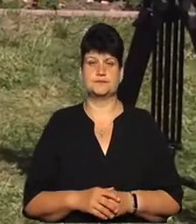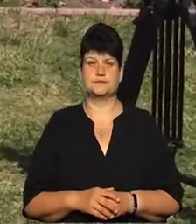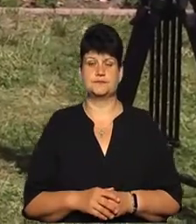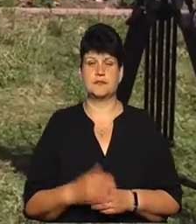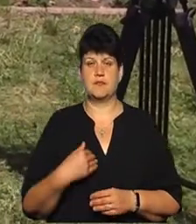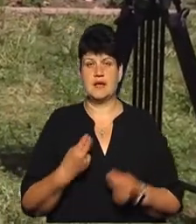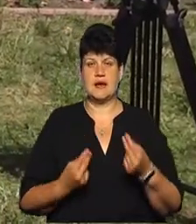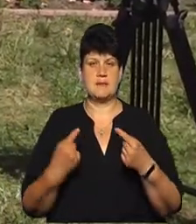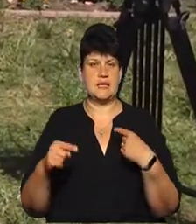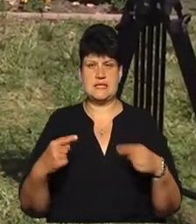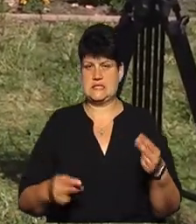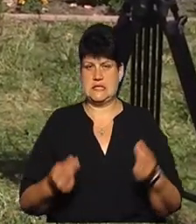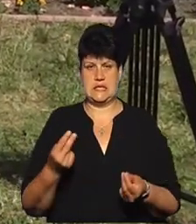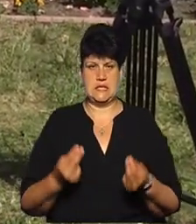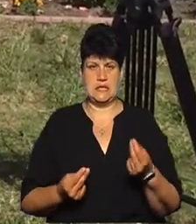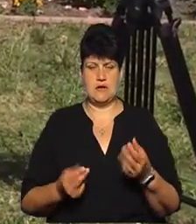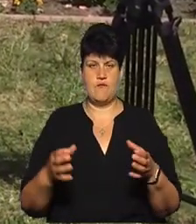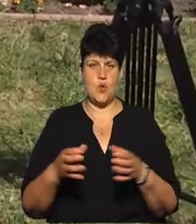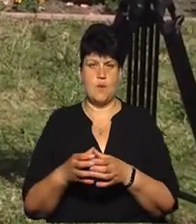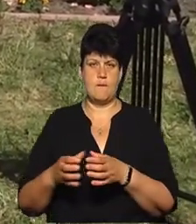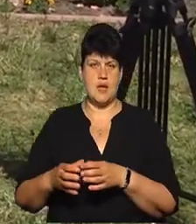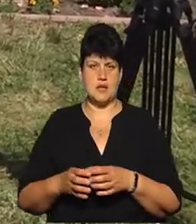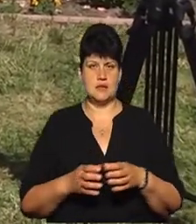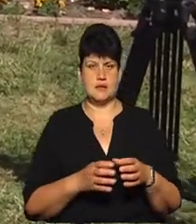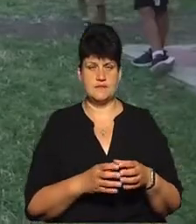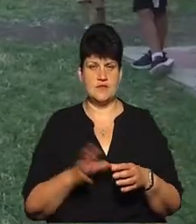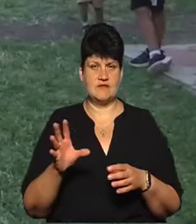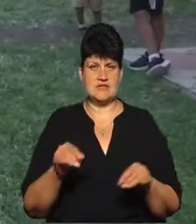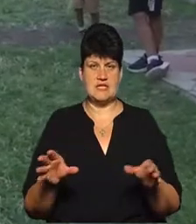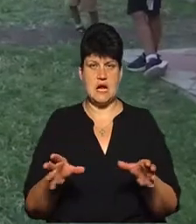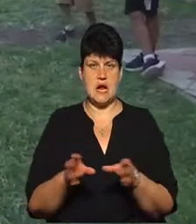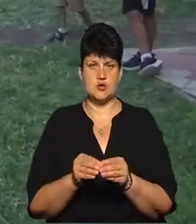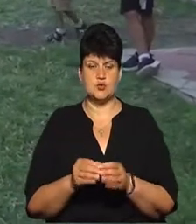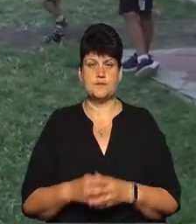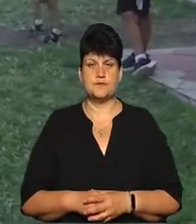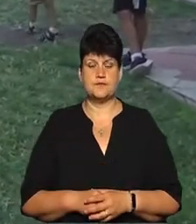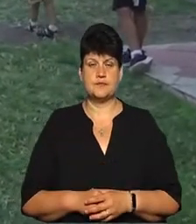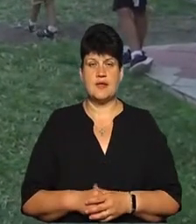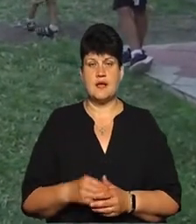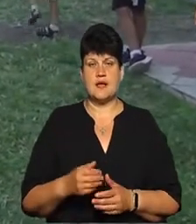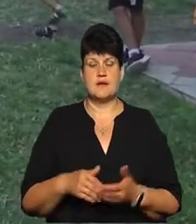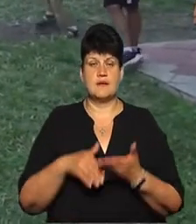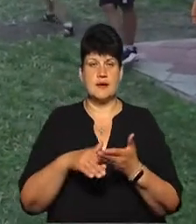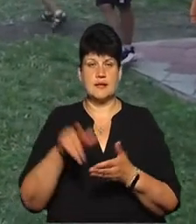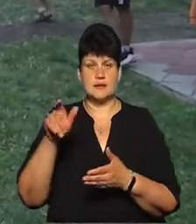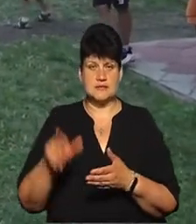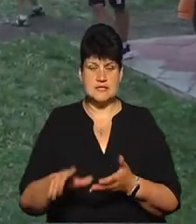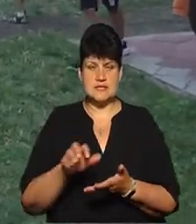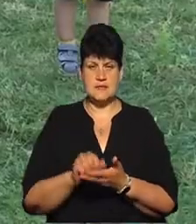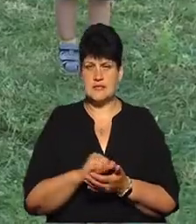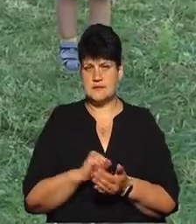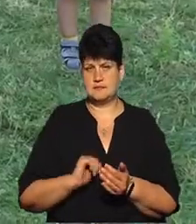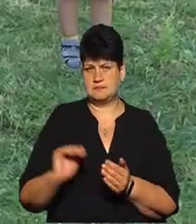різні ігри по командах, всі разом. Аніматорка Тетяна Дерев'яна займається з наймолодшими